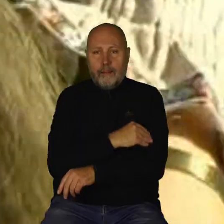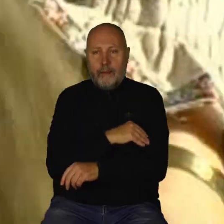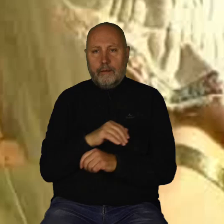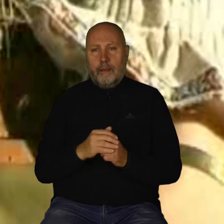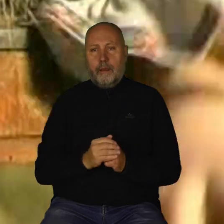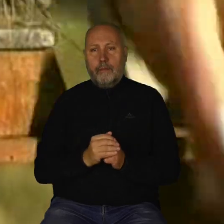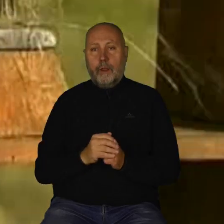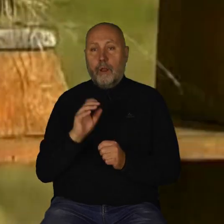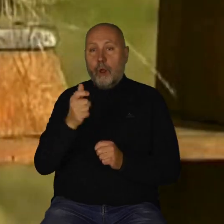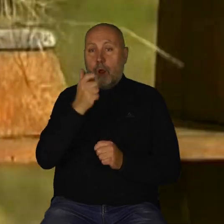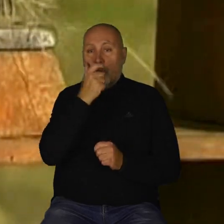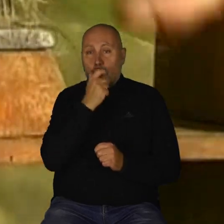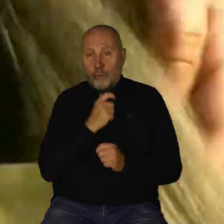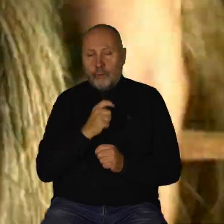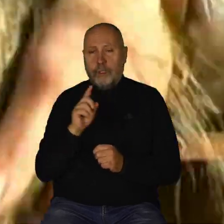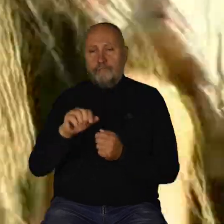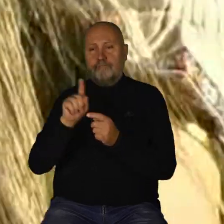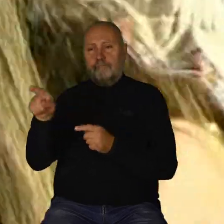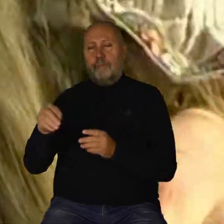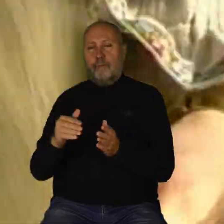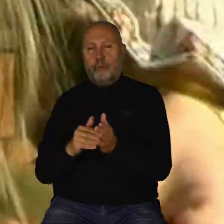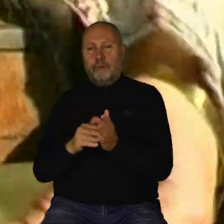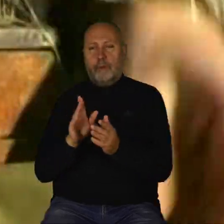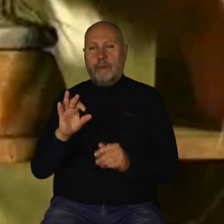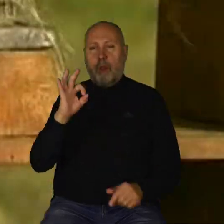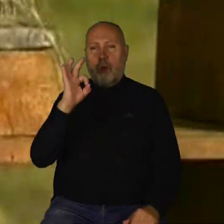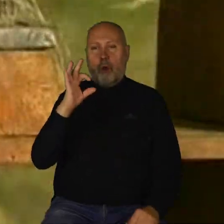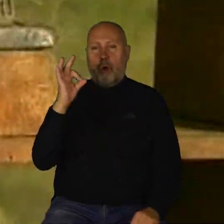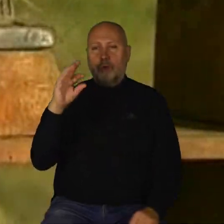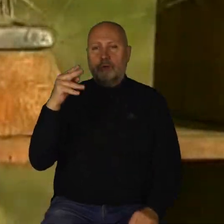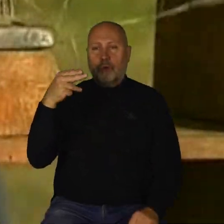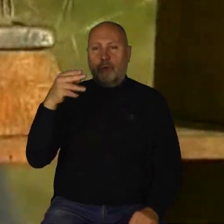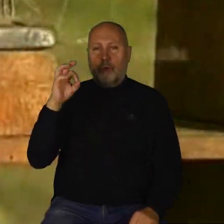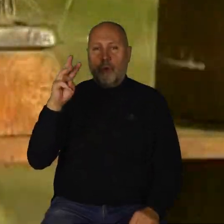grubsze na osnowę szkielet na którym